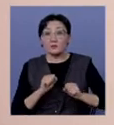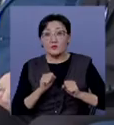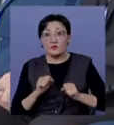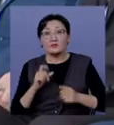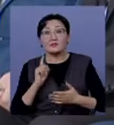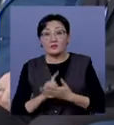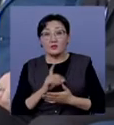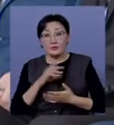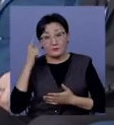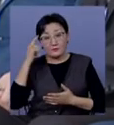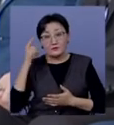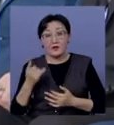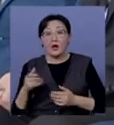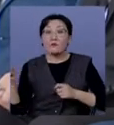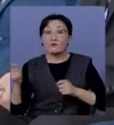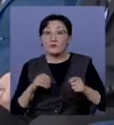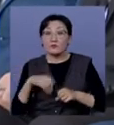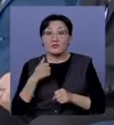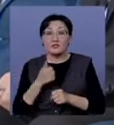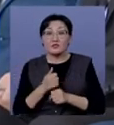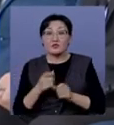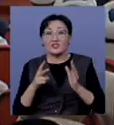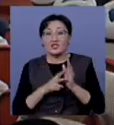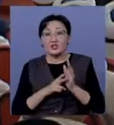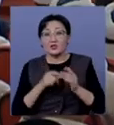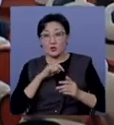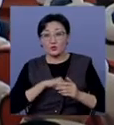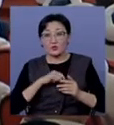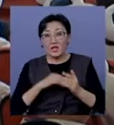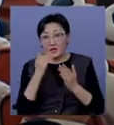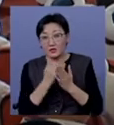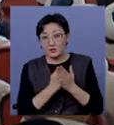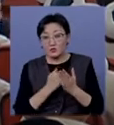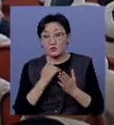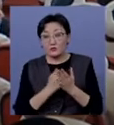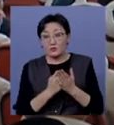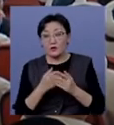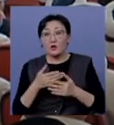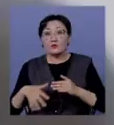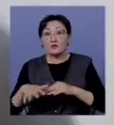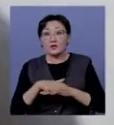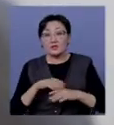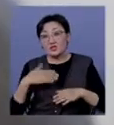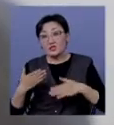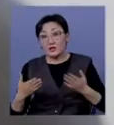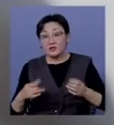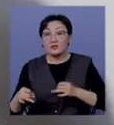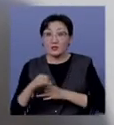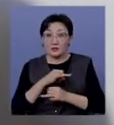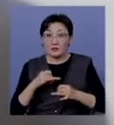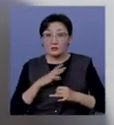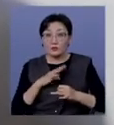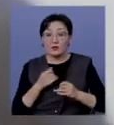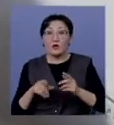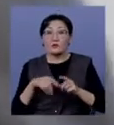білеміз. Форумға негіз болған жеті рухани қазық тұжырымдамасы көпшіліктен жан жақты қолдау тауып жатыр.